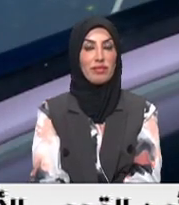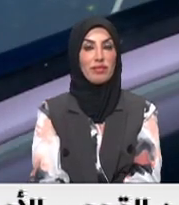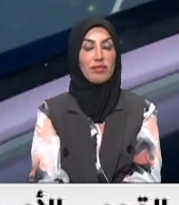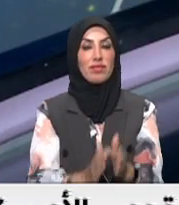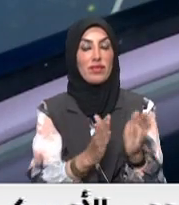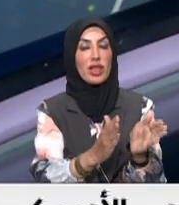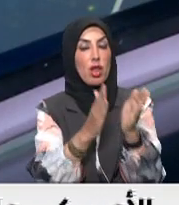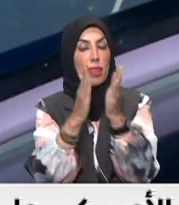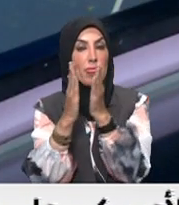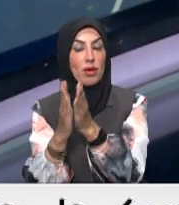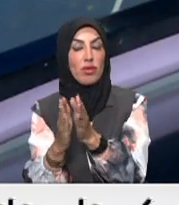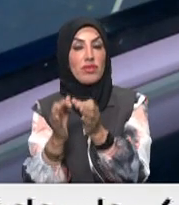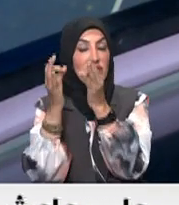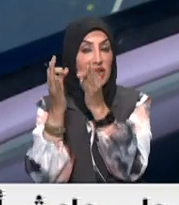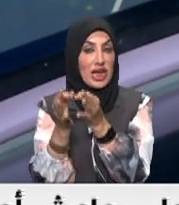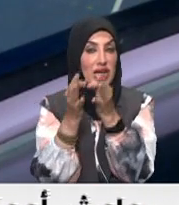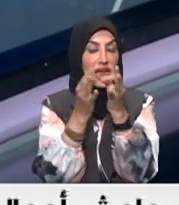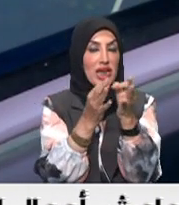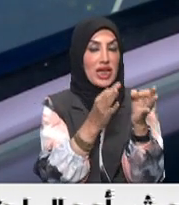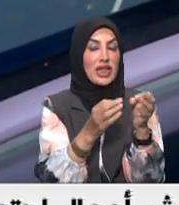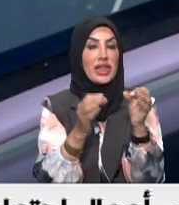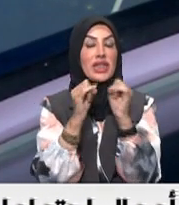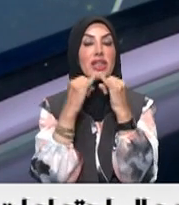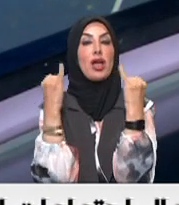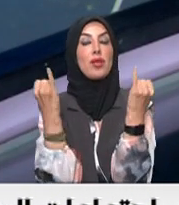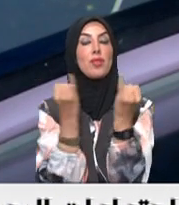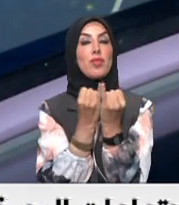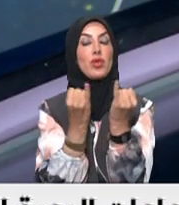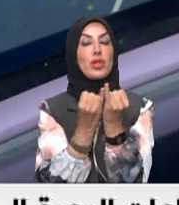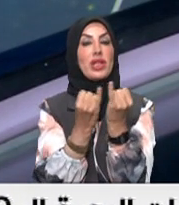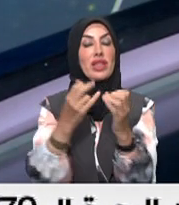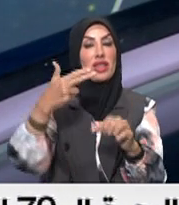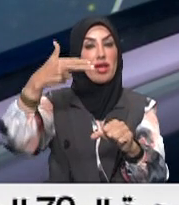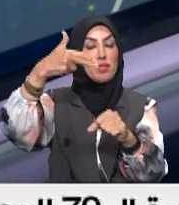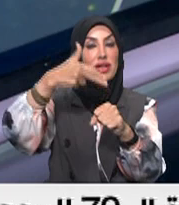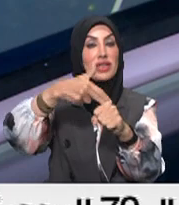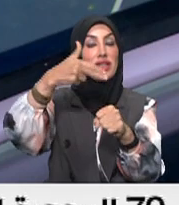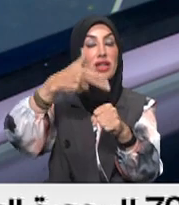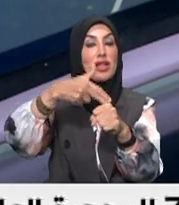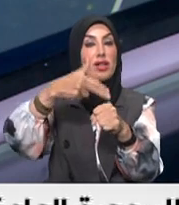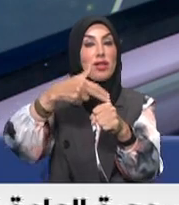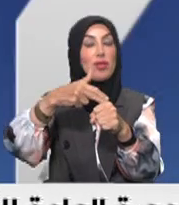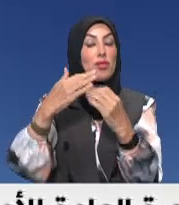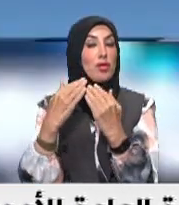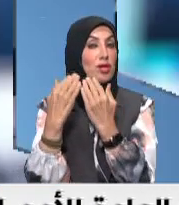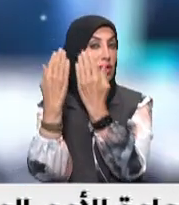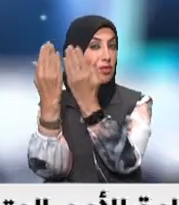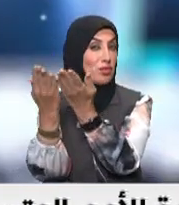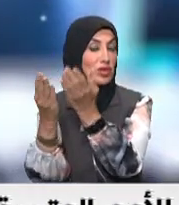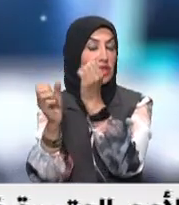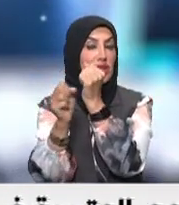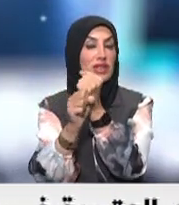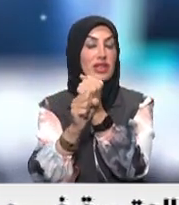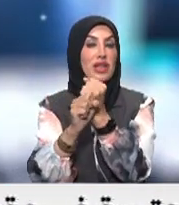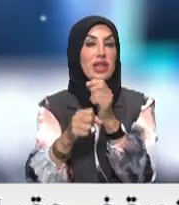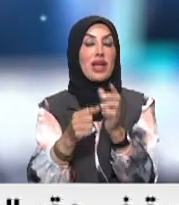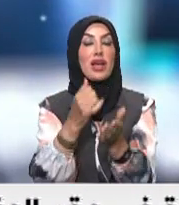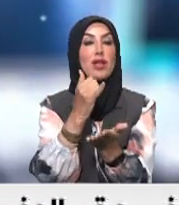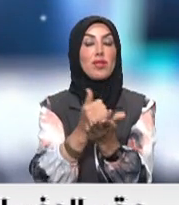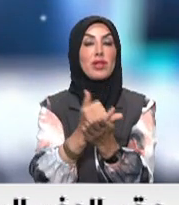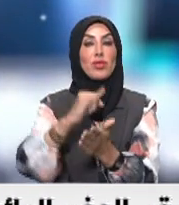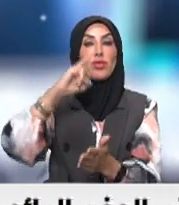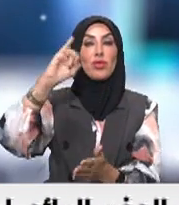وفي خبر آخر، أكد أمين عام منظمة الأقطار العربية المصدرة للبترول أوابك جمال اللوغاني، أكد